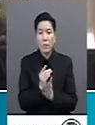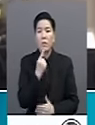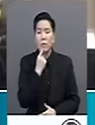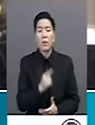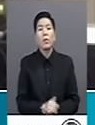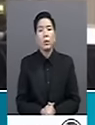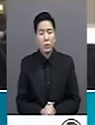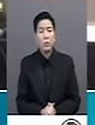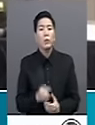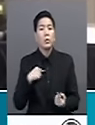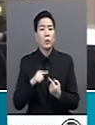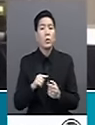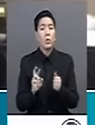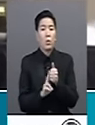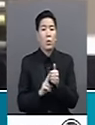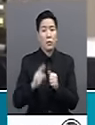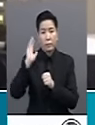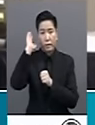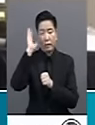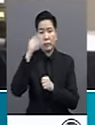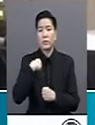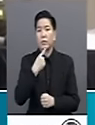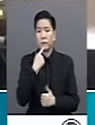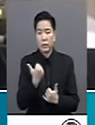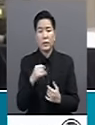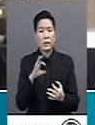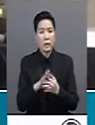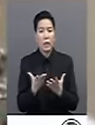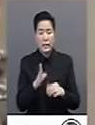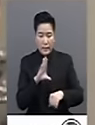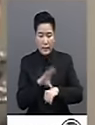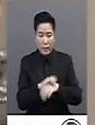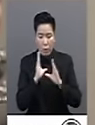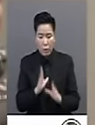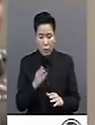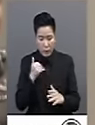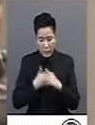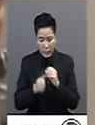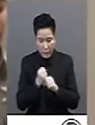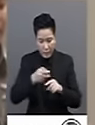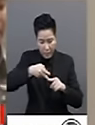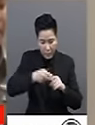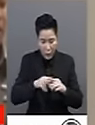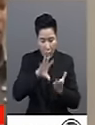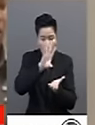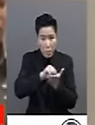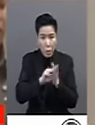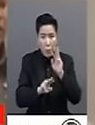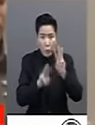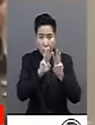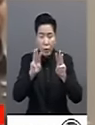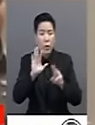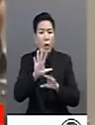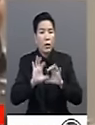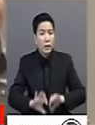กิจรองโฆษกสำนักงานตำรวจแห่งชาติค่ะได้กล่าวถึงความคืบหน้าในการจับกลุ่มแฮกเกอร์ที่เข้าไปเจาะข้อมูลเว็บไซต์ของหน่วยงาน